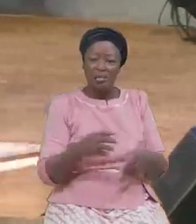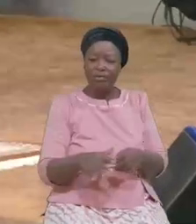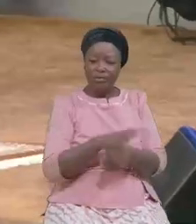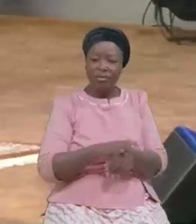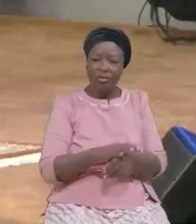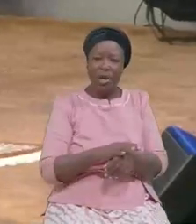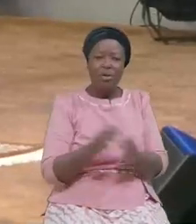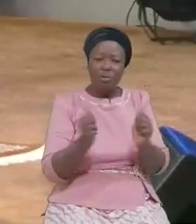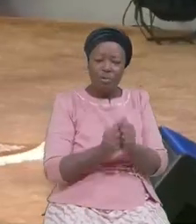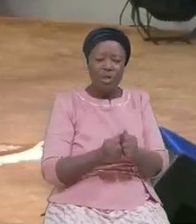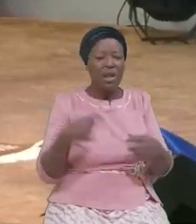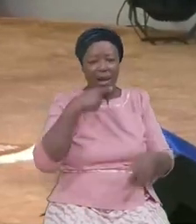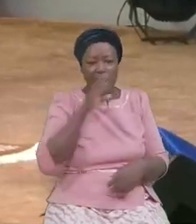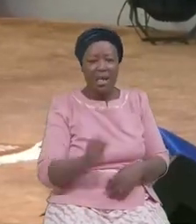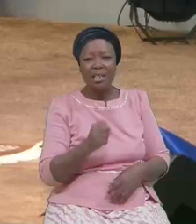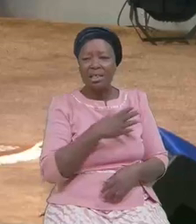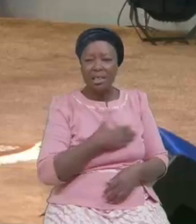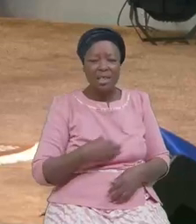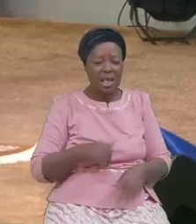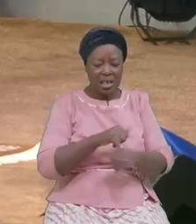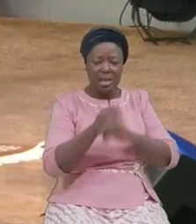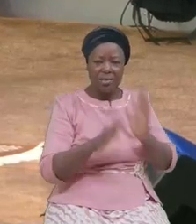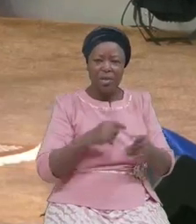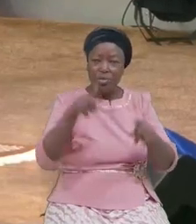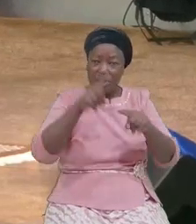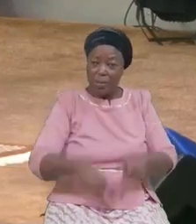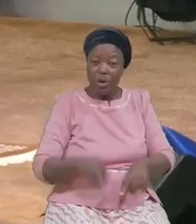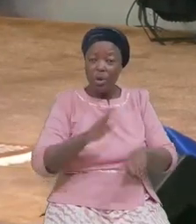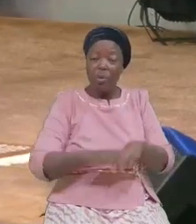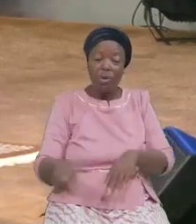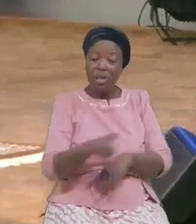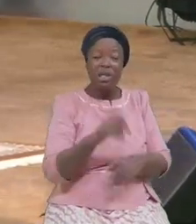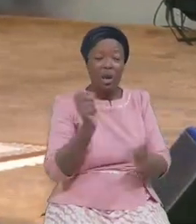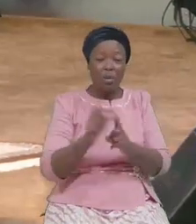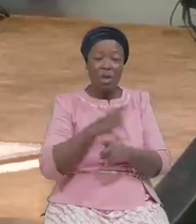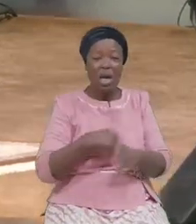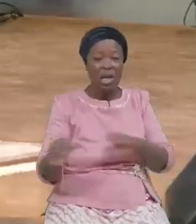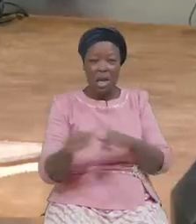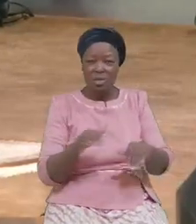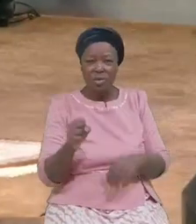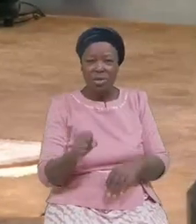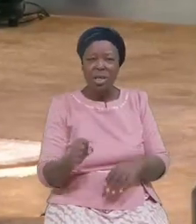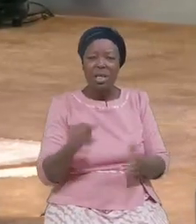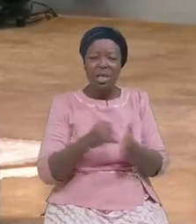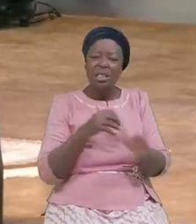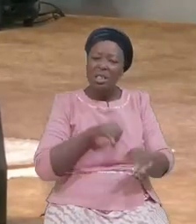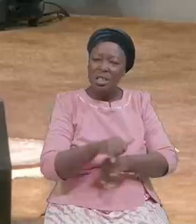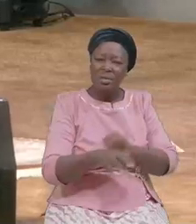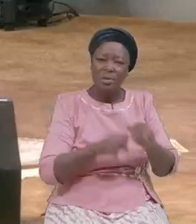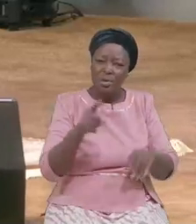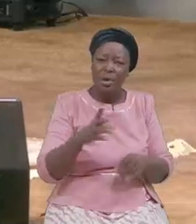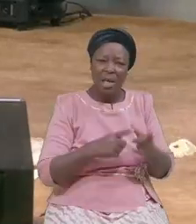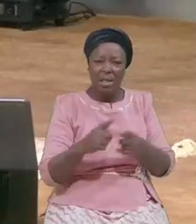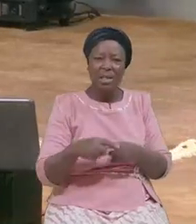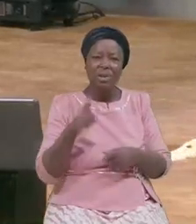vous dépendez d'eux, vous dépendez de leurs paroles, vous dépendez de leurs actions, ils vous trompent. Et vous